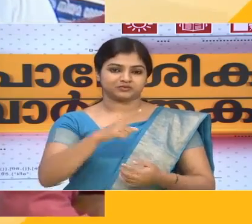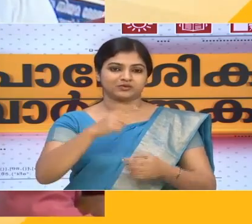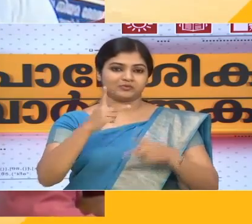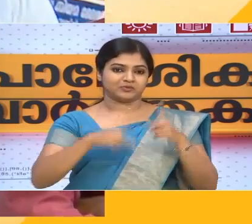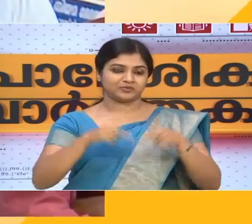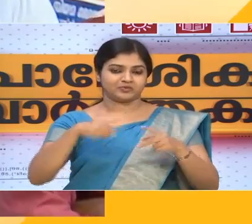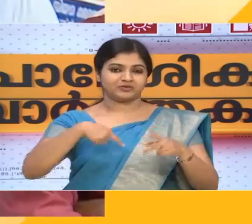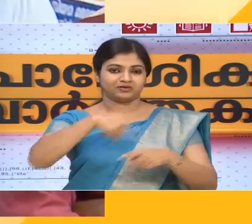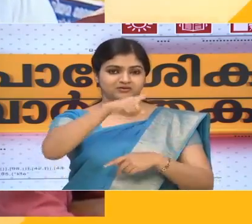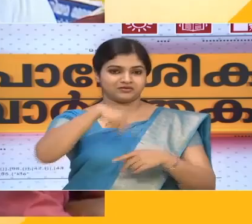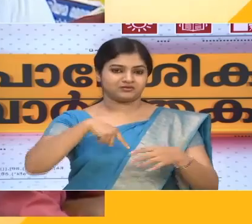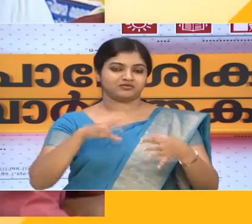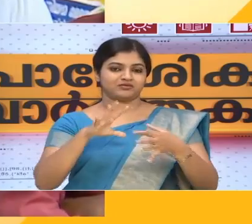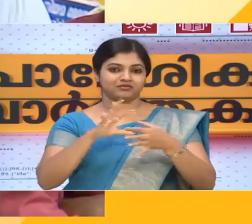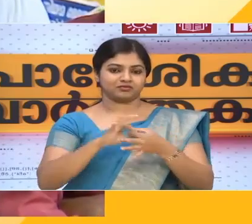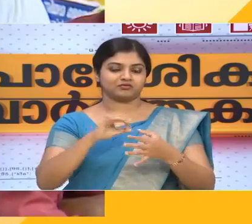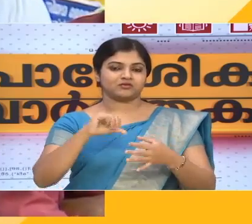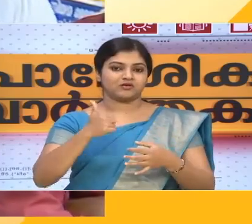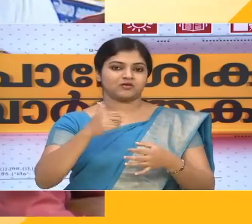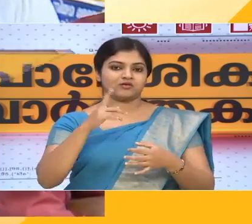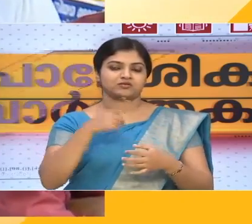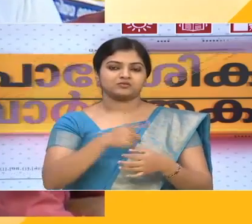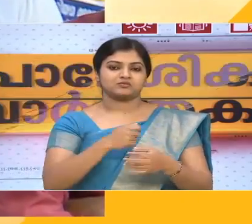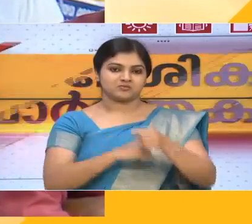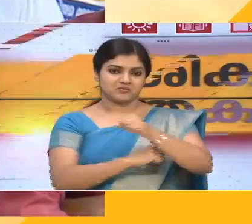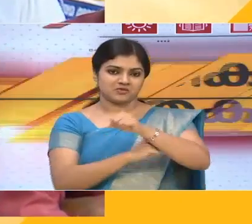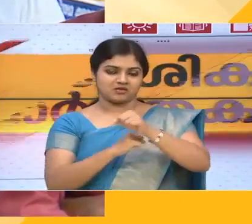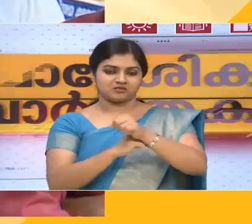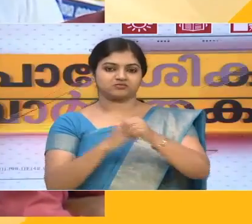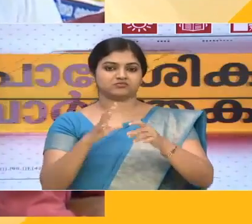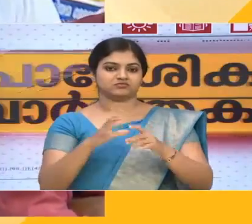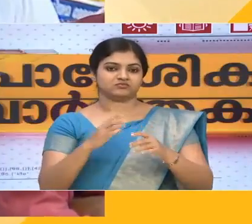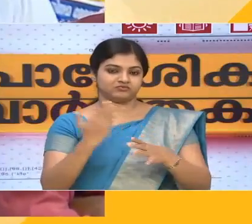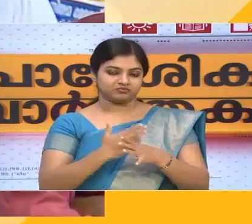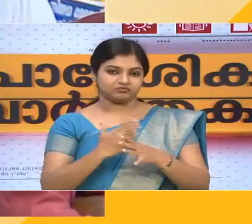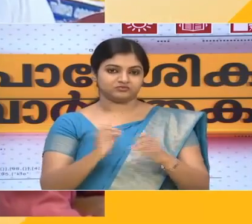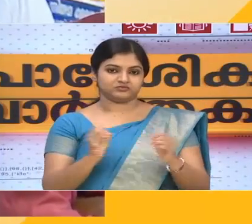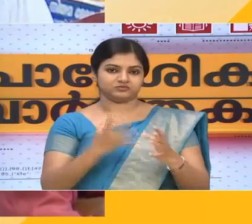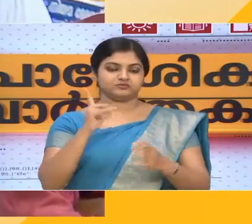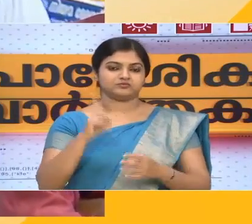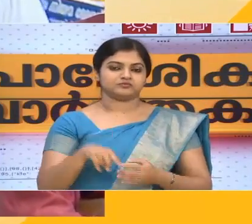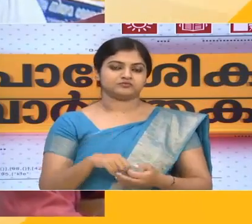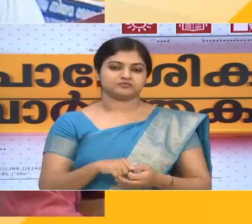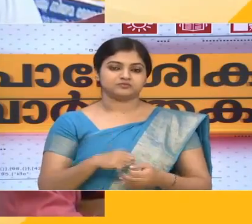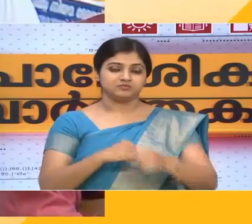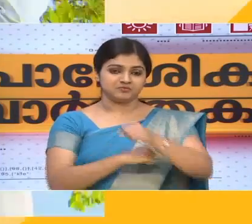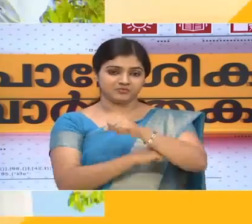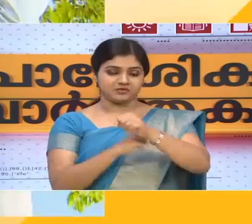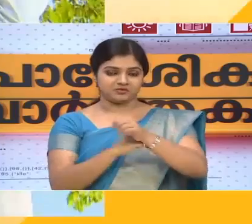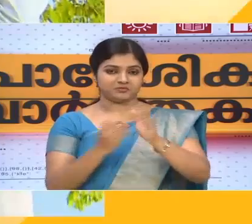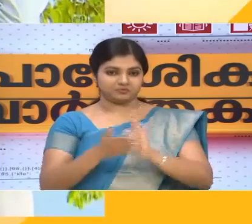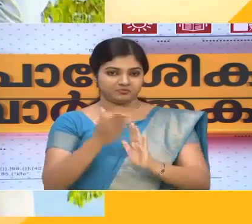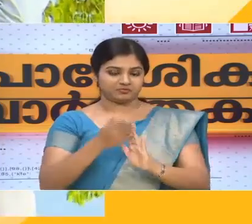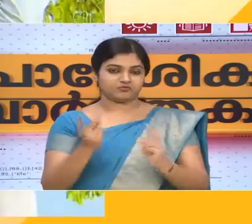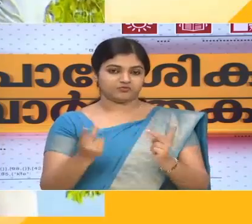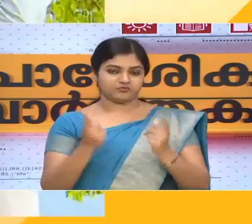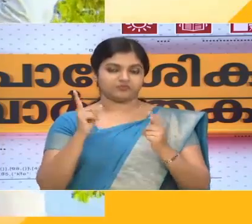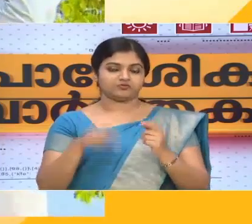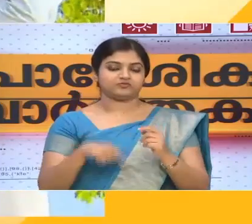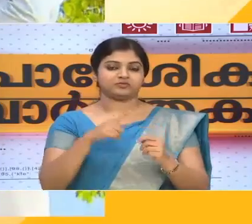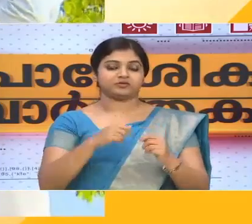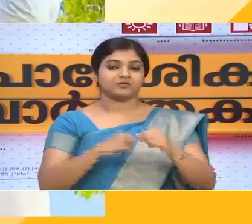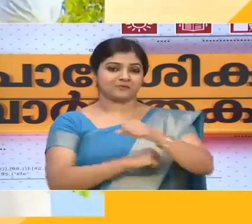രണ്ടിടത്തേക്ക് ആണ്ടുകൊണ്ടുള്ള ബന്ധങ്ങൾ ഉണ്ടാക്കിയെടുക്കാൻ പാലം തന്നെയാണ് അതിന് നല്ലത്. അത് വന്നേ പറ്റുള്ളൂ. പാലം